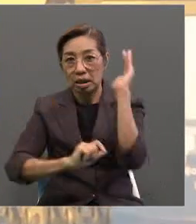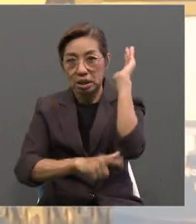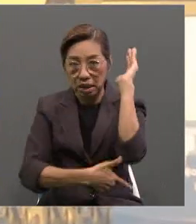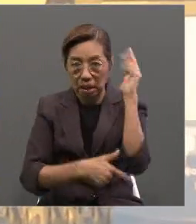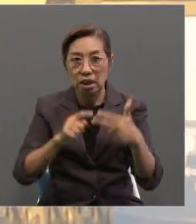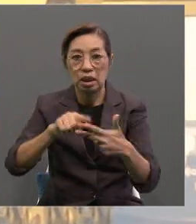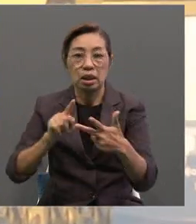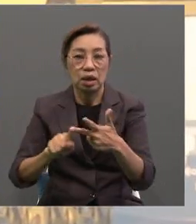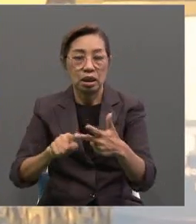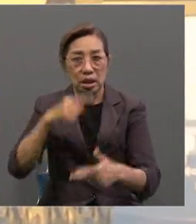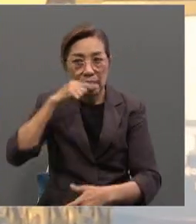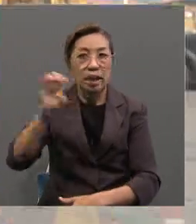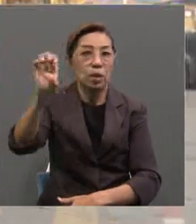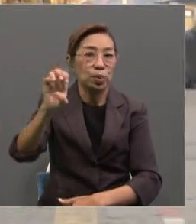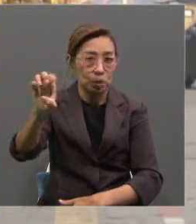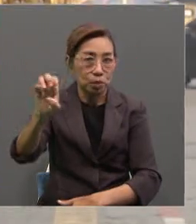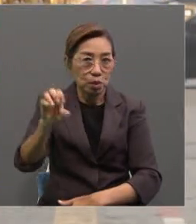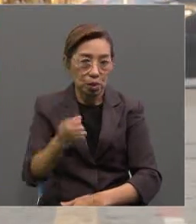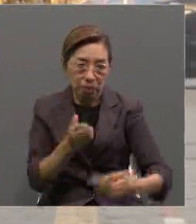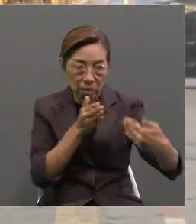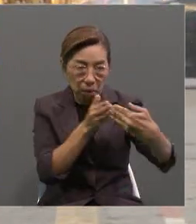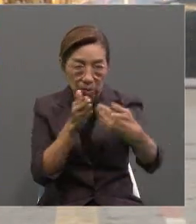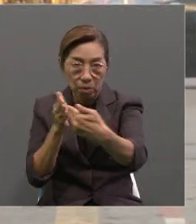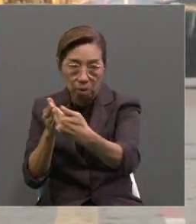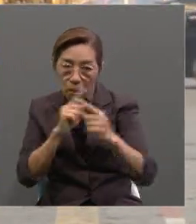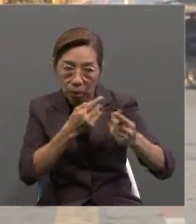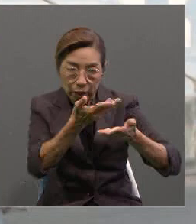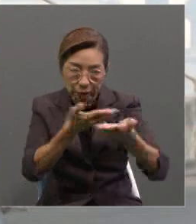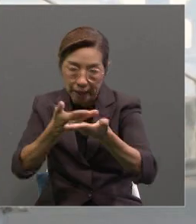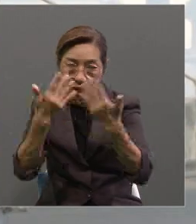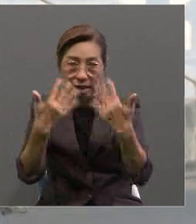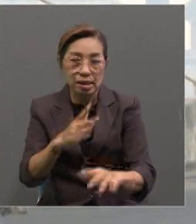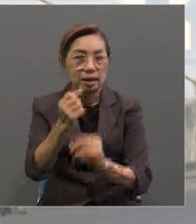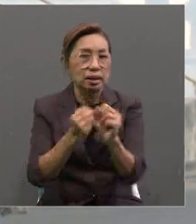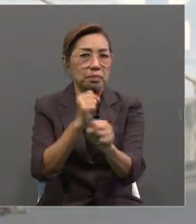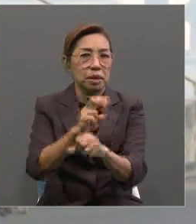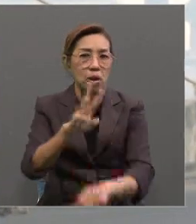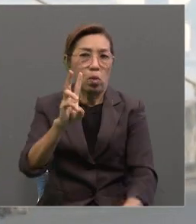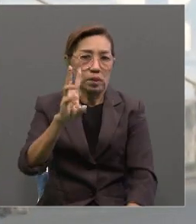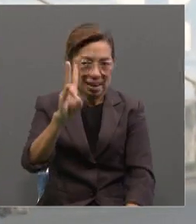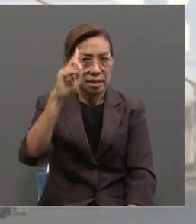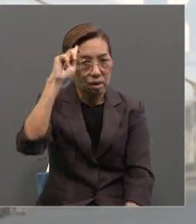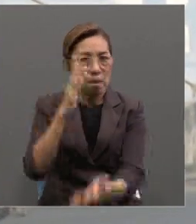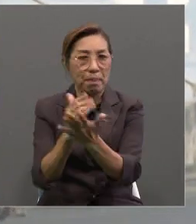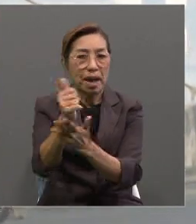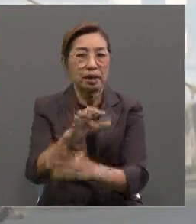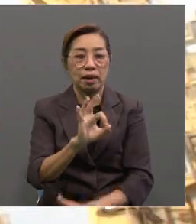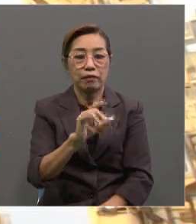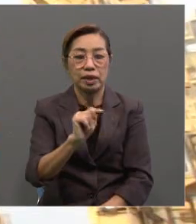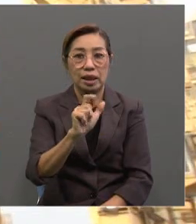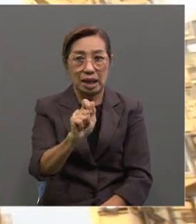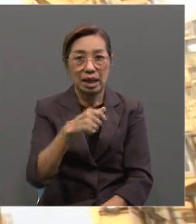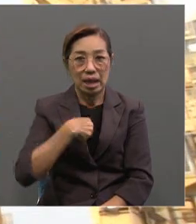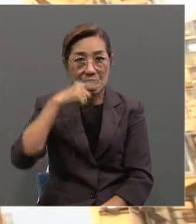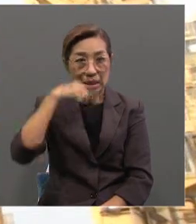การค้าเสรีแห่งยุโรปซึ่งคาดว่าจะเจรจาสำเร็จได้ไม่เกินกลางปี 2567โดย ftaไทย